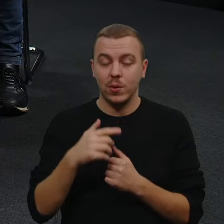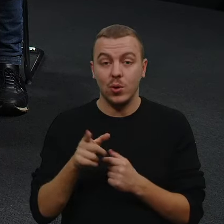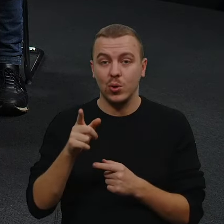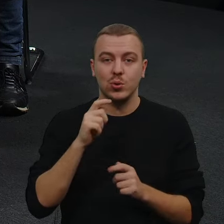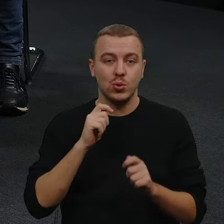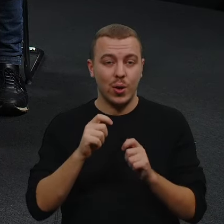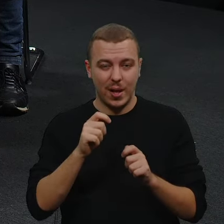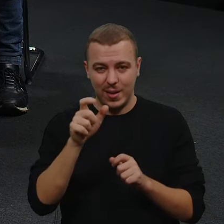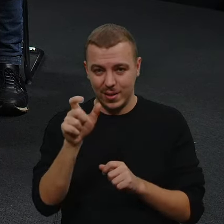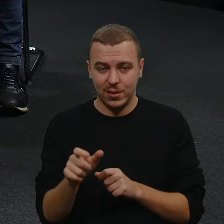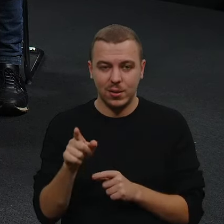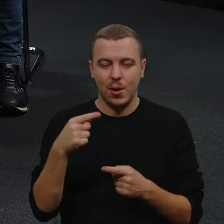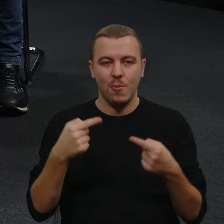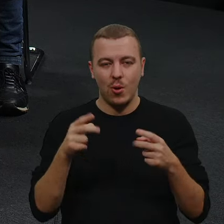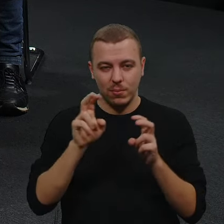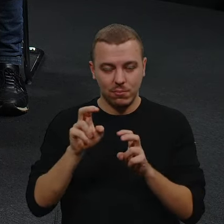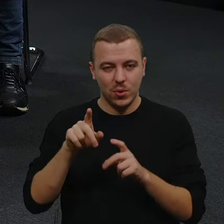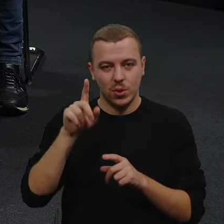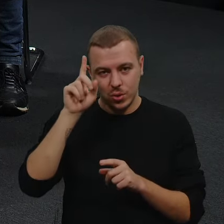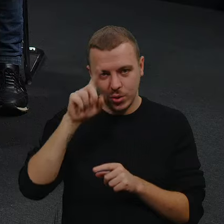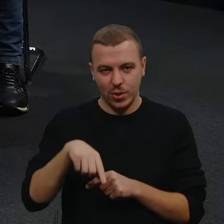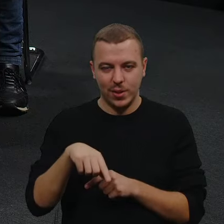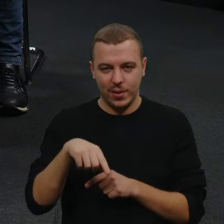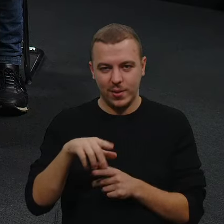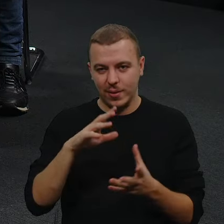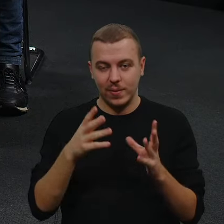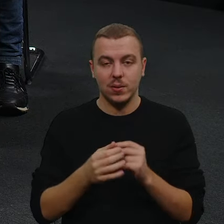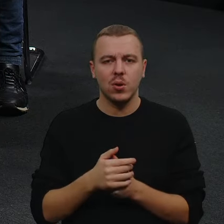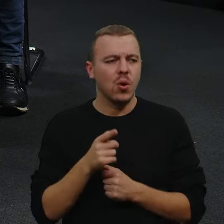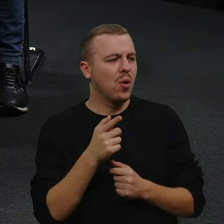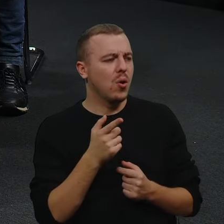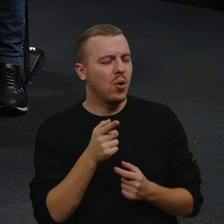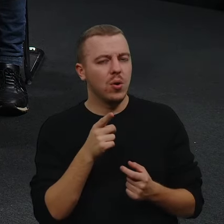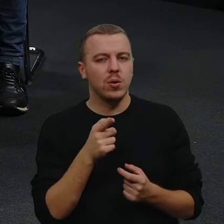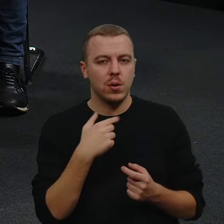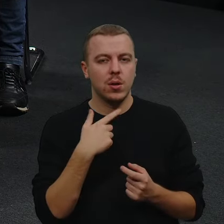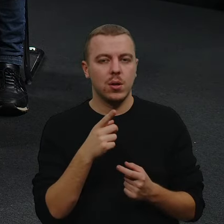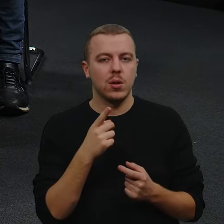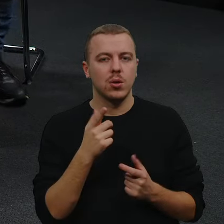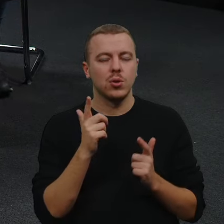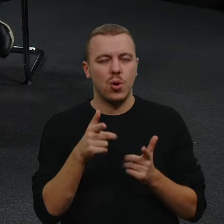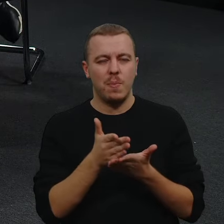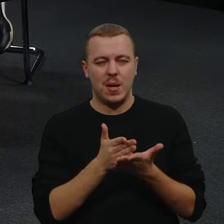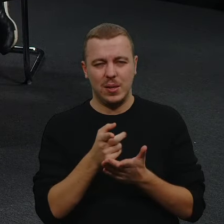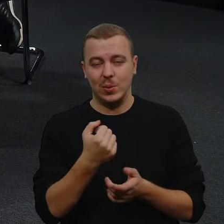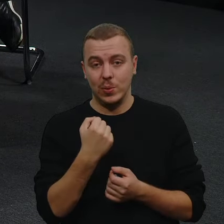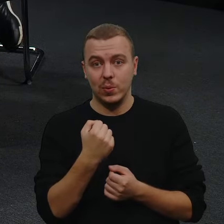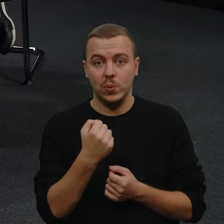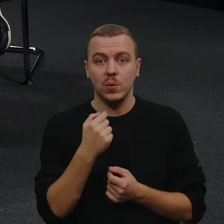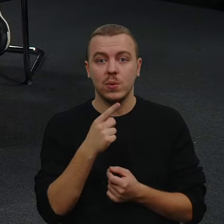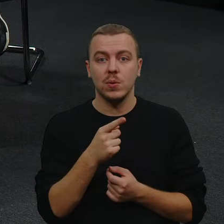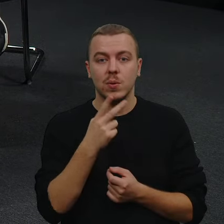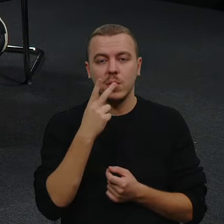žurnalistas... To, tai labai puikiai, tai tikriausiai jau per eilę metų pasidėjo. O kiek jūsų didžiulę patirtim politinę, kaip